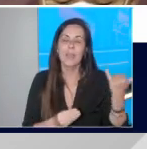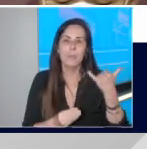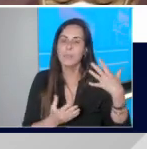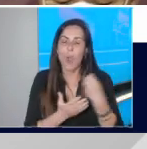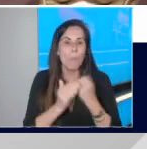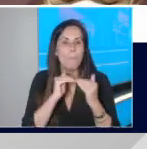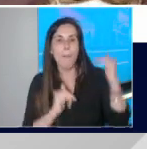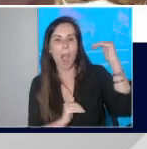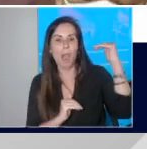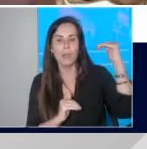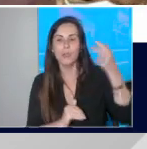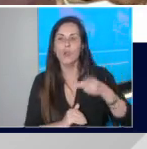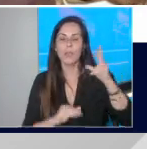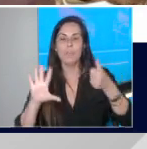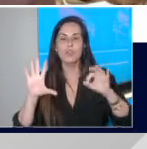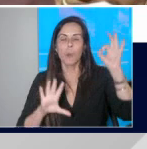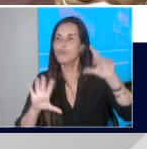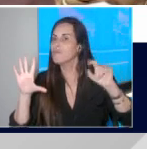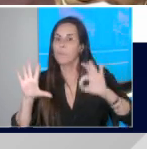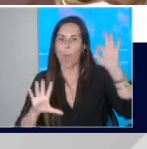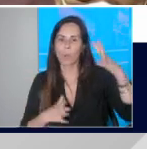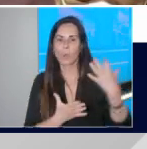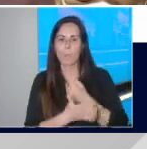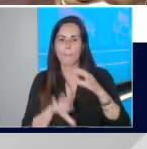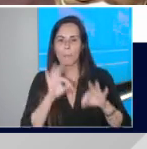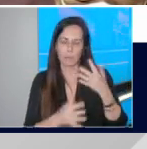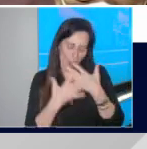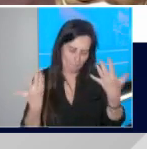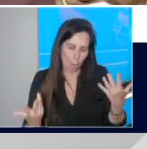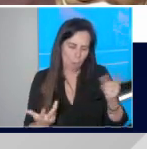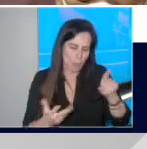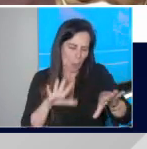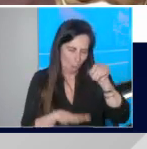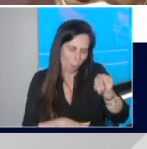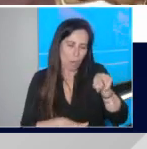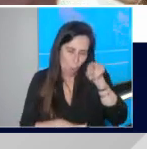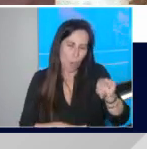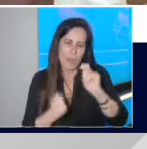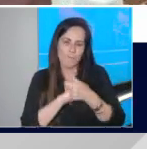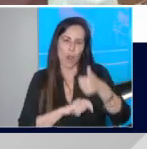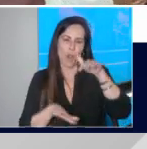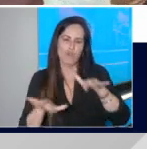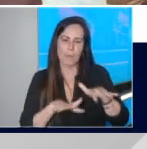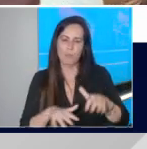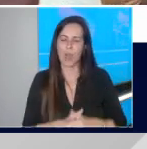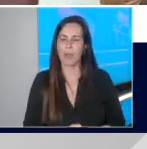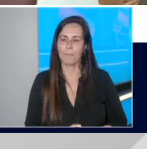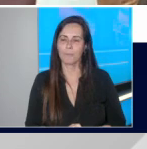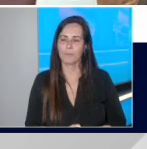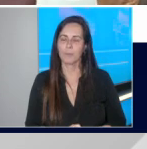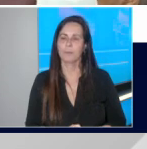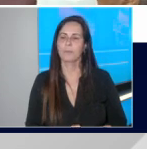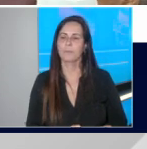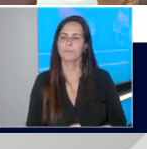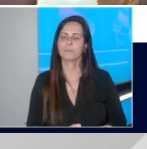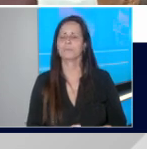ענק, של לפחות 60%, 70%, אז ברור שמי שהם בחרו, יהיה ראש הממשלה הבא, הם ידאגו לזה,